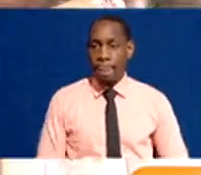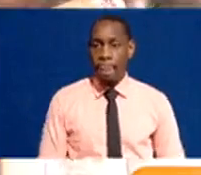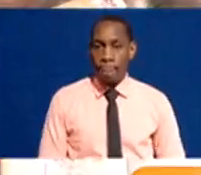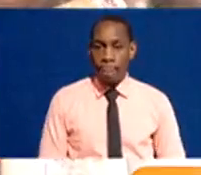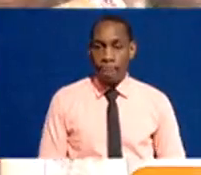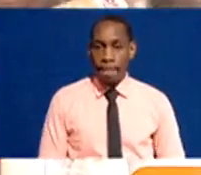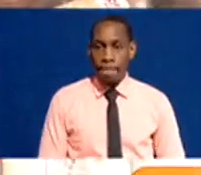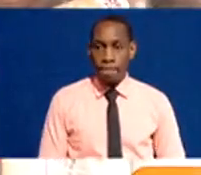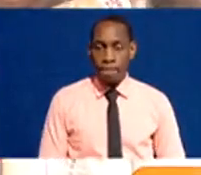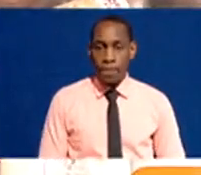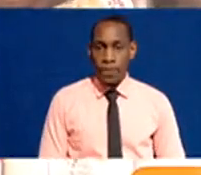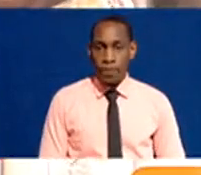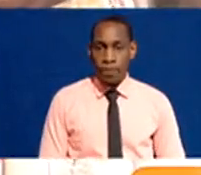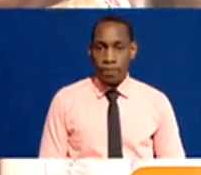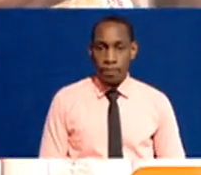Hi.